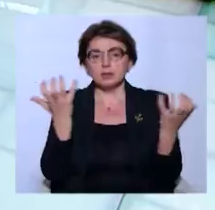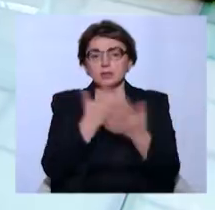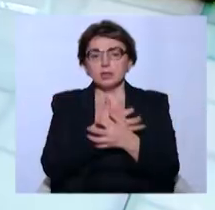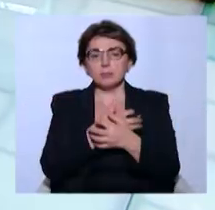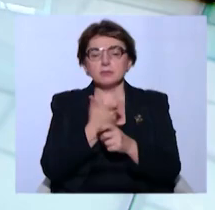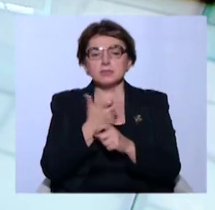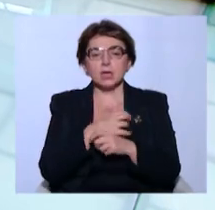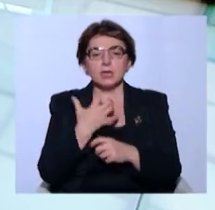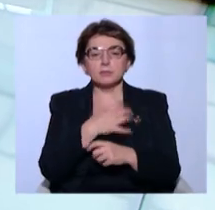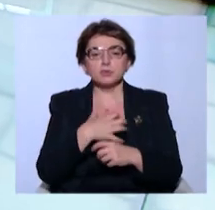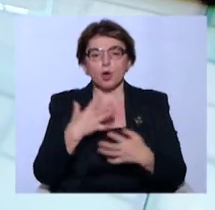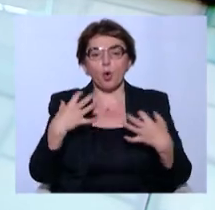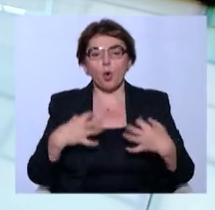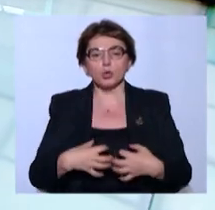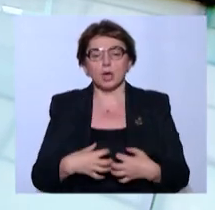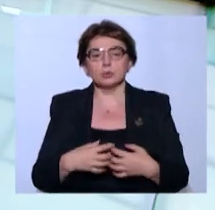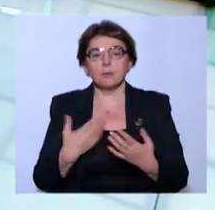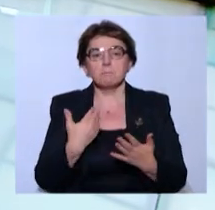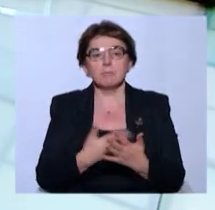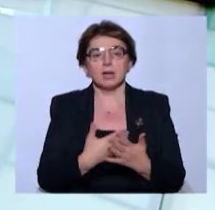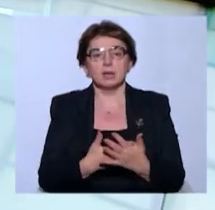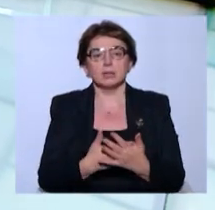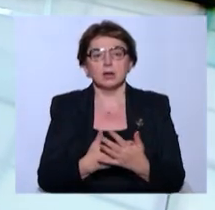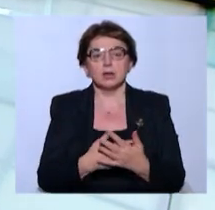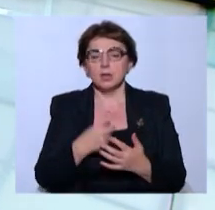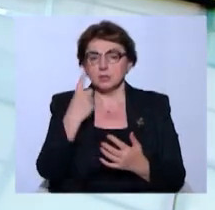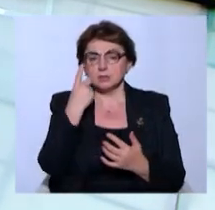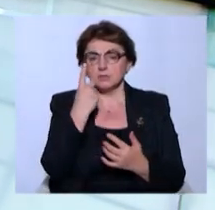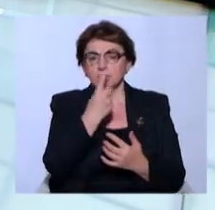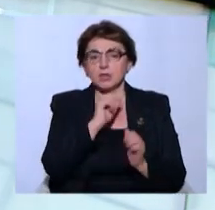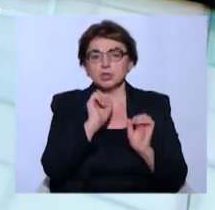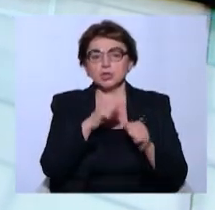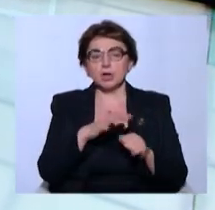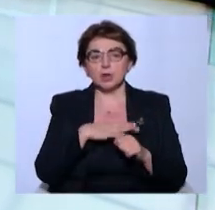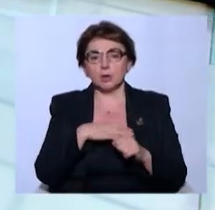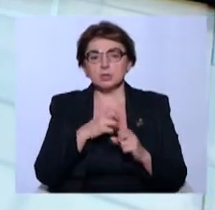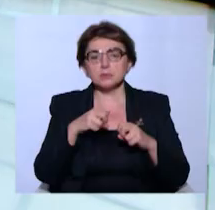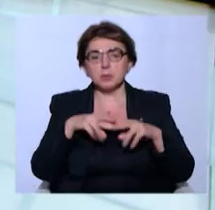შენიღბული. ასევე შეფერილობა არსებობს გამაფრთხილებელი.